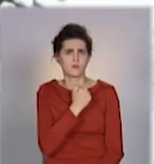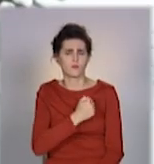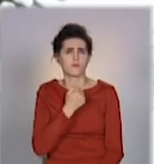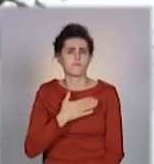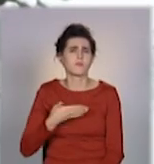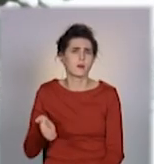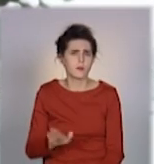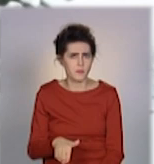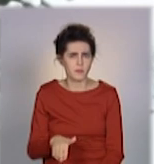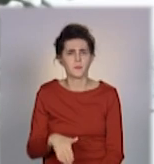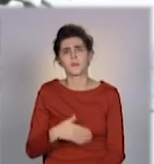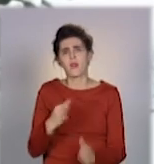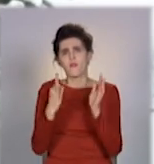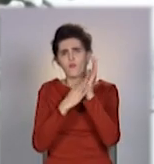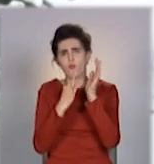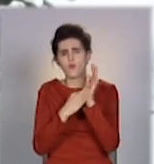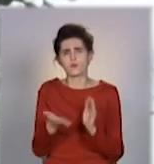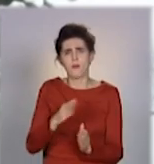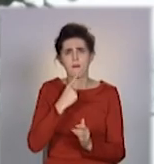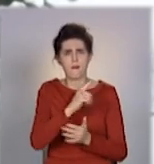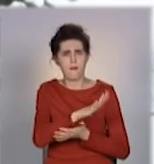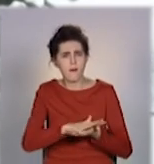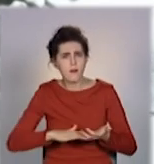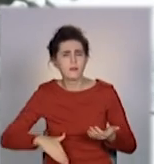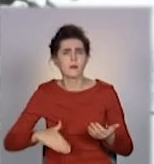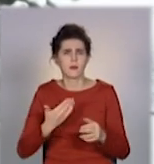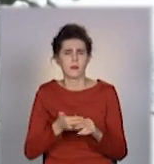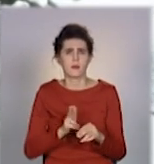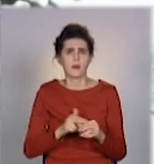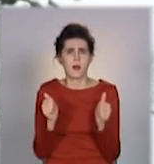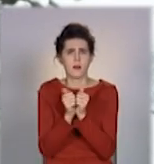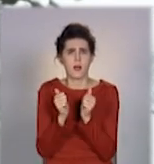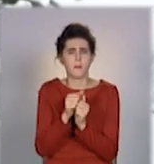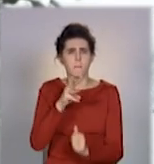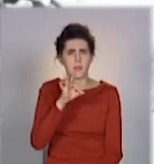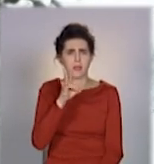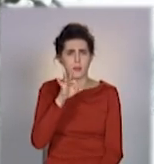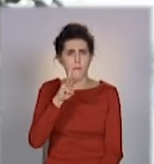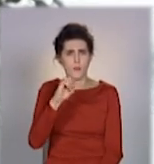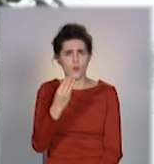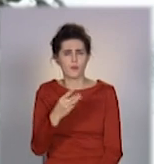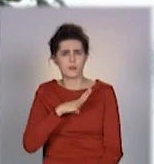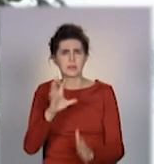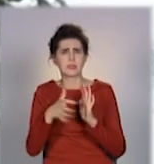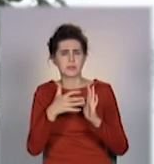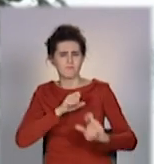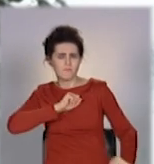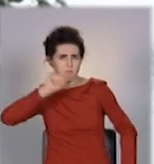порядка 8 поранених. Це якраз під мінометні обстріли, осколкові,